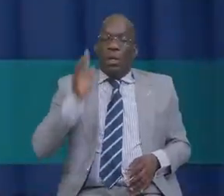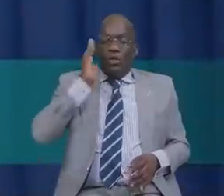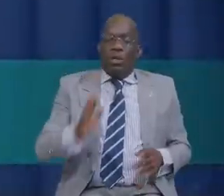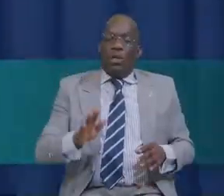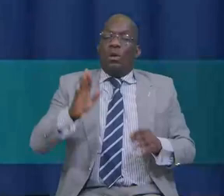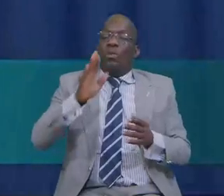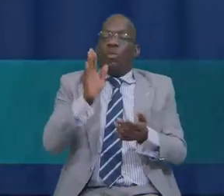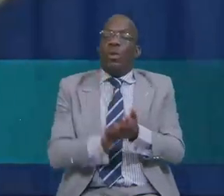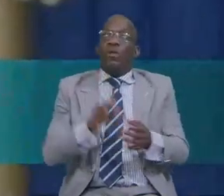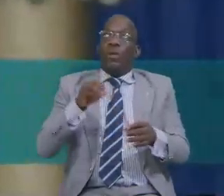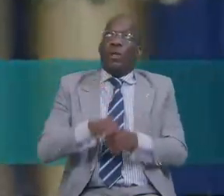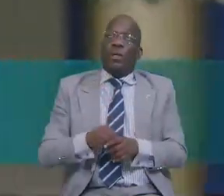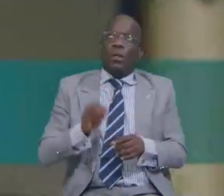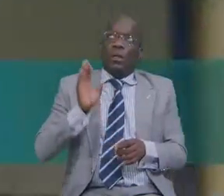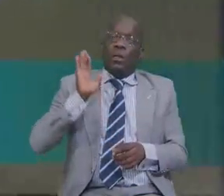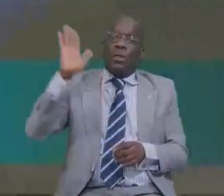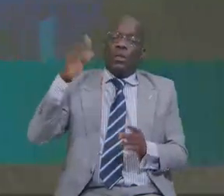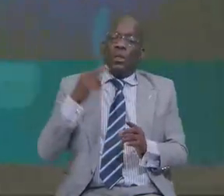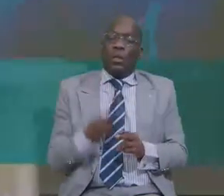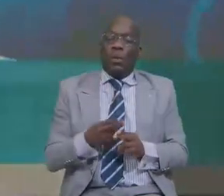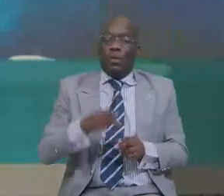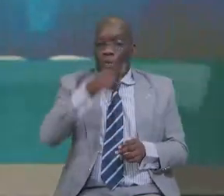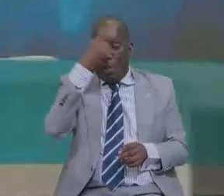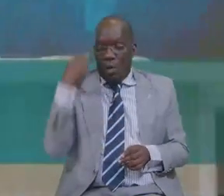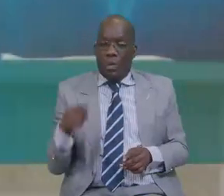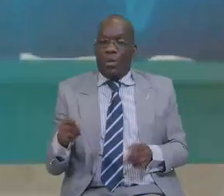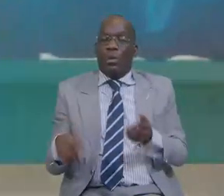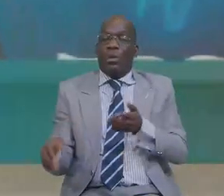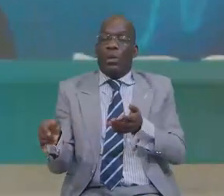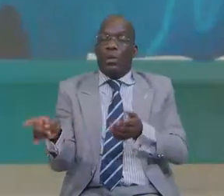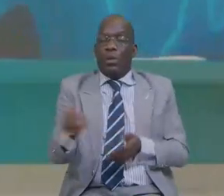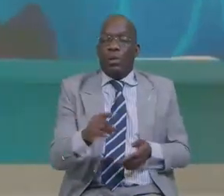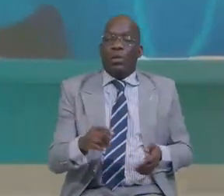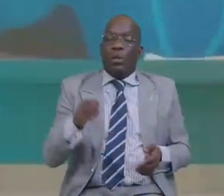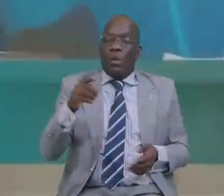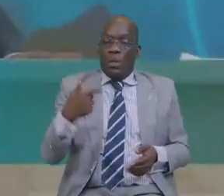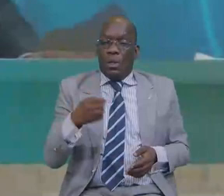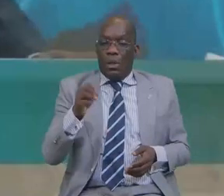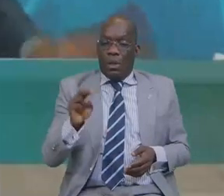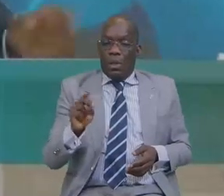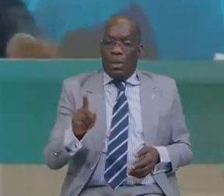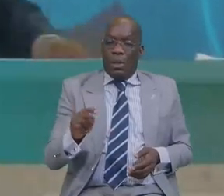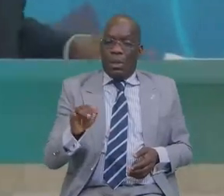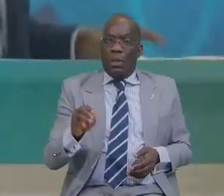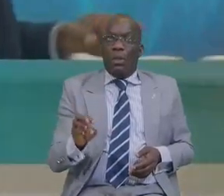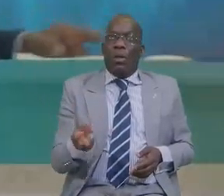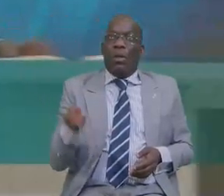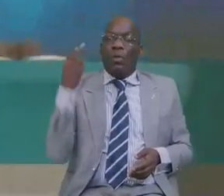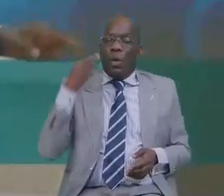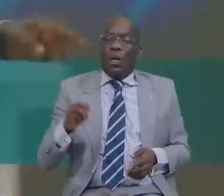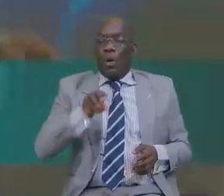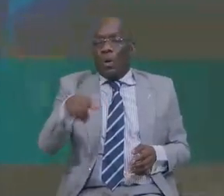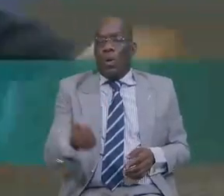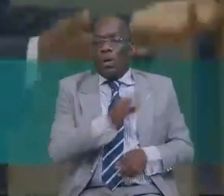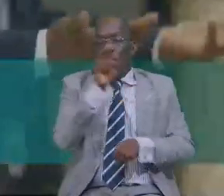se confier en son nom. Et parce que ces païens, il y avait d'autres nations et ils